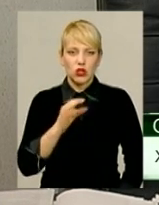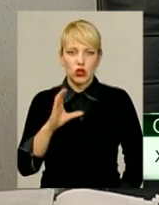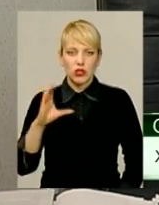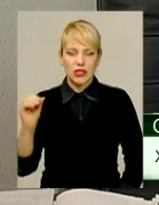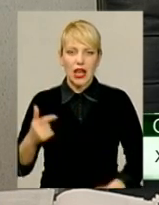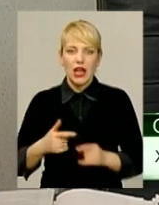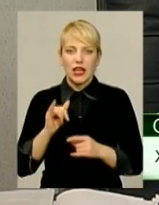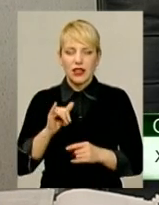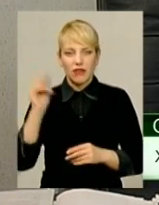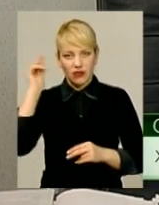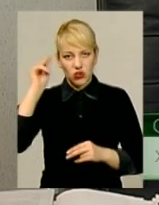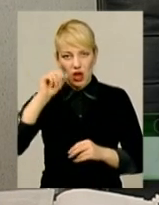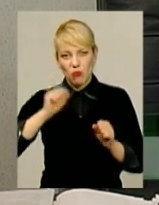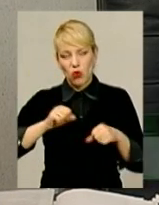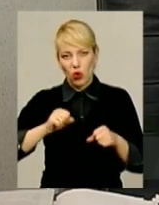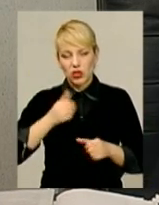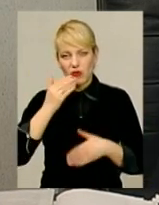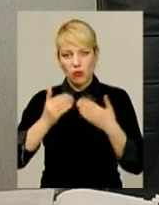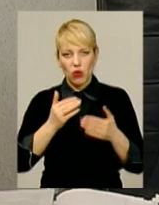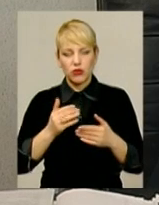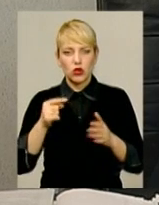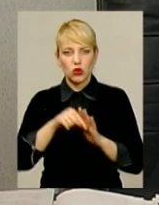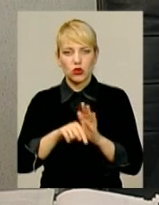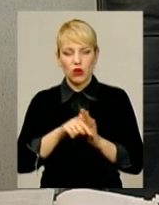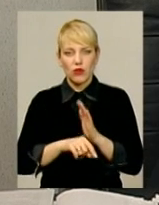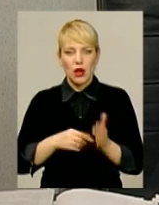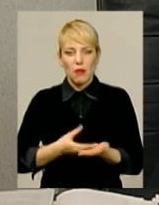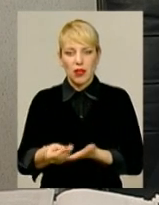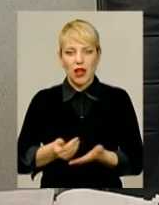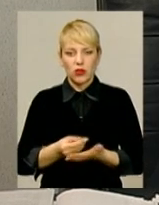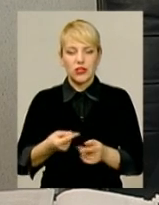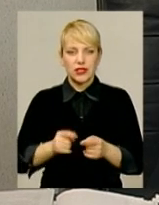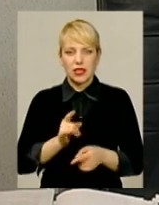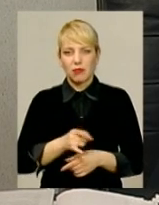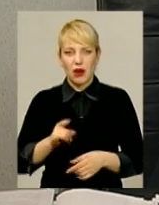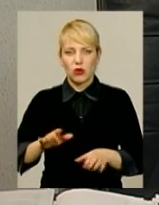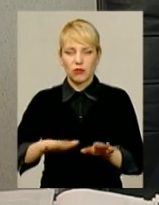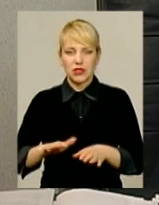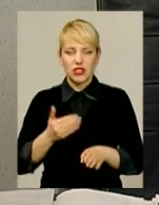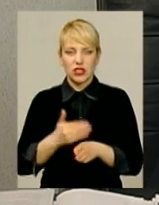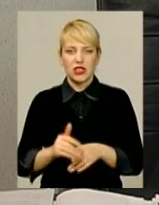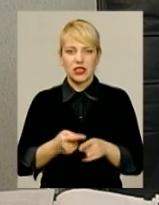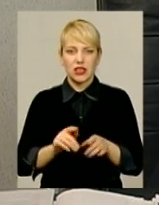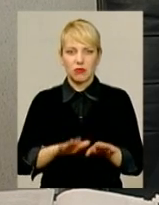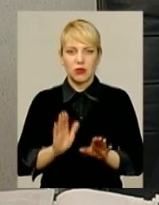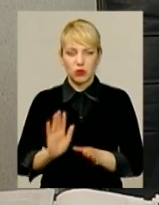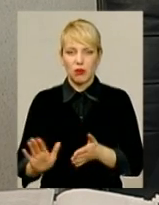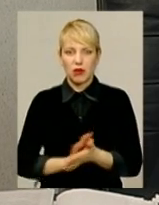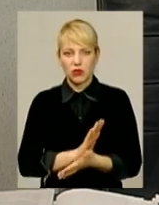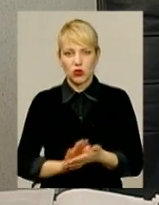Вивчаємо можливий попит стосовно платності, скажімо, цих паркомісць. Частина з цих місць однозначно буде